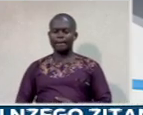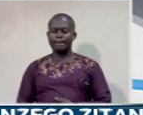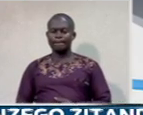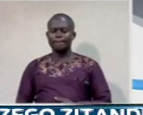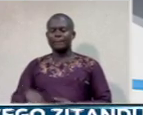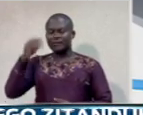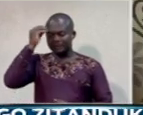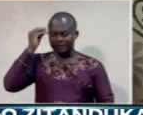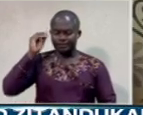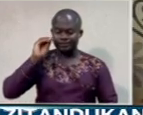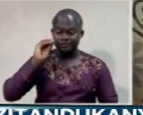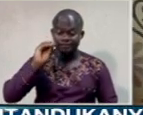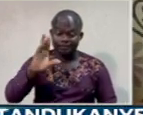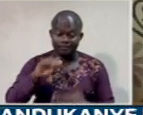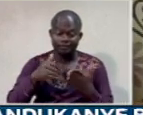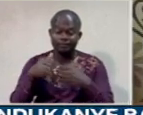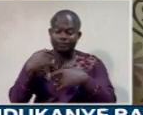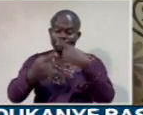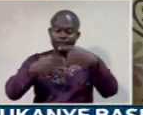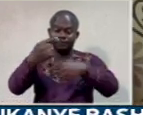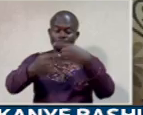Ubutumwa bwahatanzwe ni ugukomeza